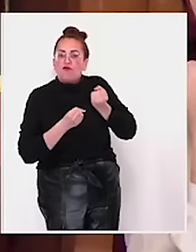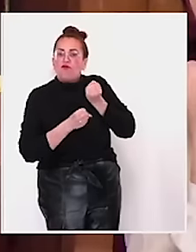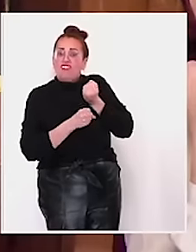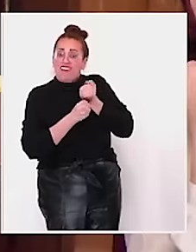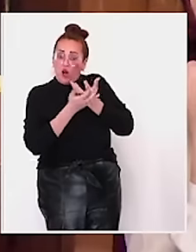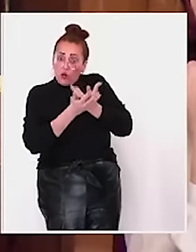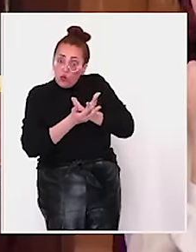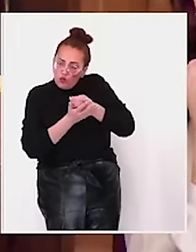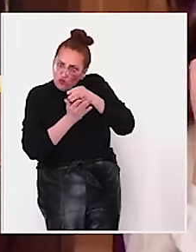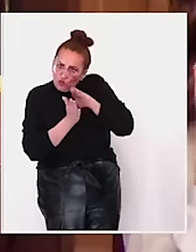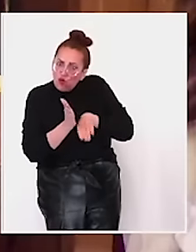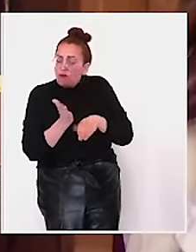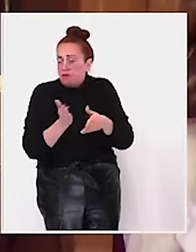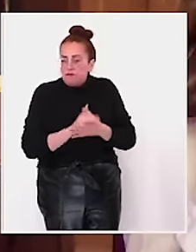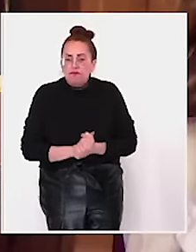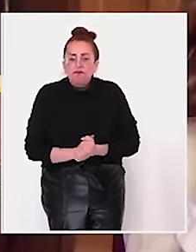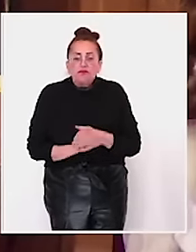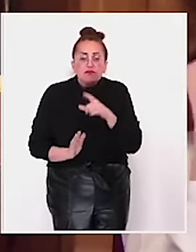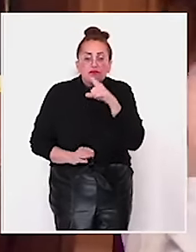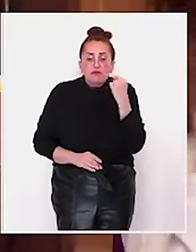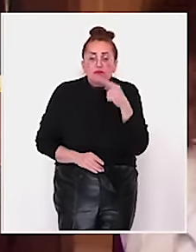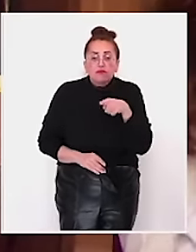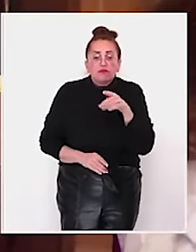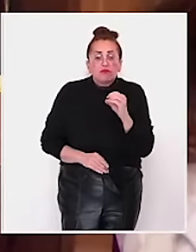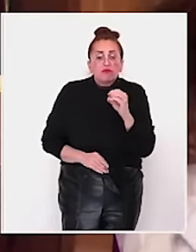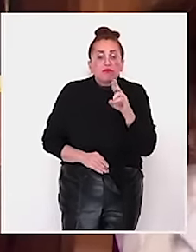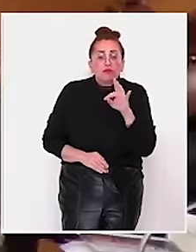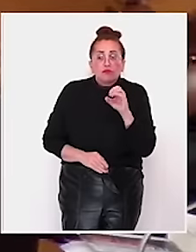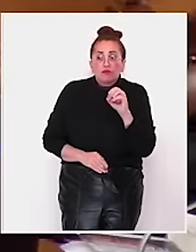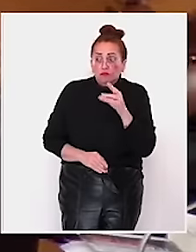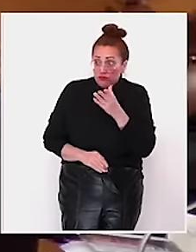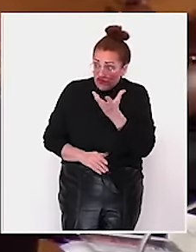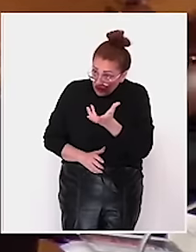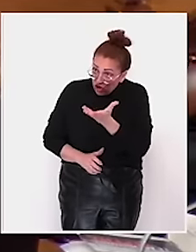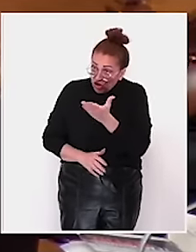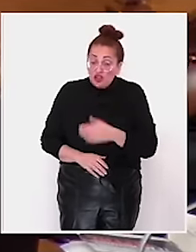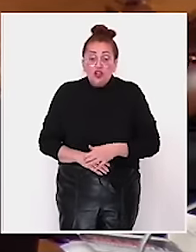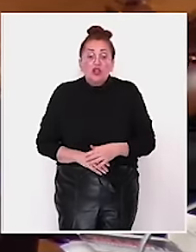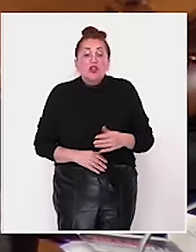Merci. Vous voulez intervenir de nouveau, M. Poutou, ou non? Oui, juste. Ouais. Non, mais c'est des discussions. Allez-y.